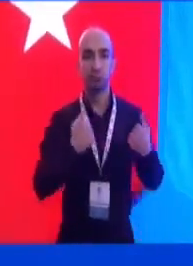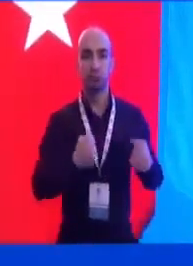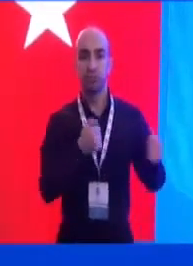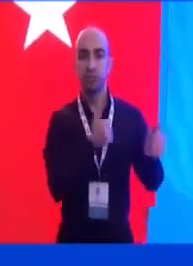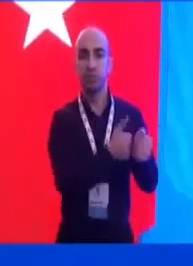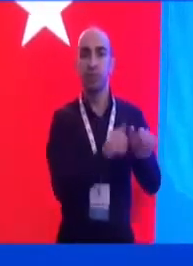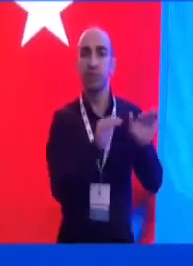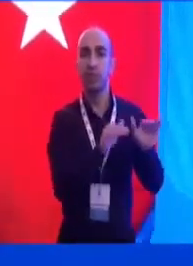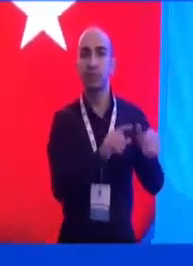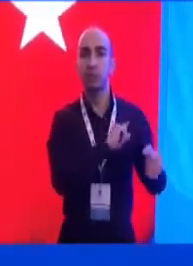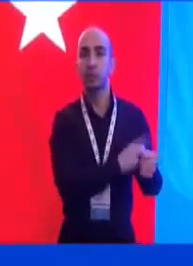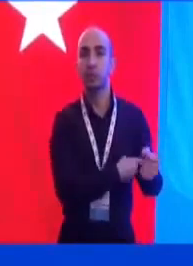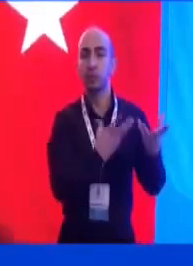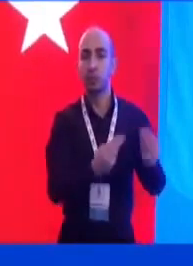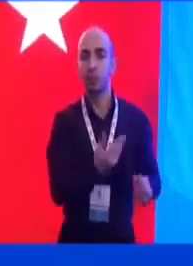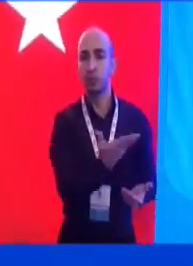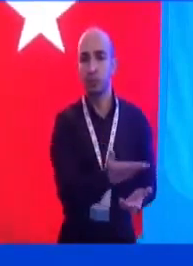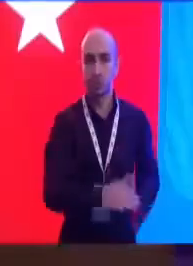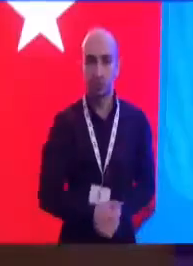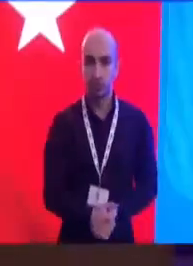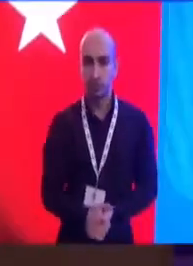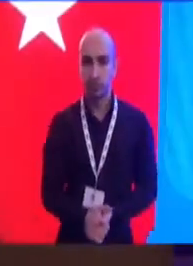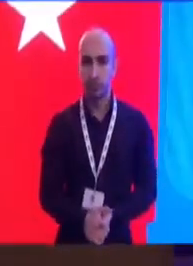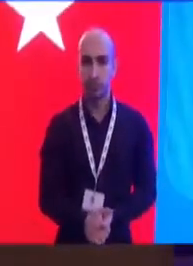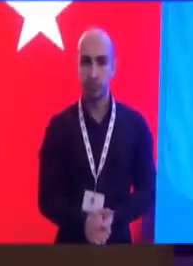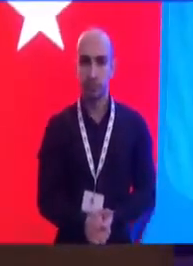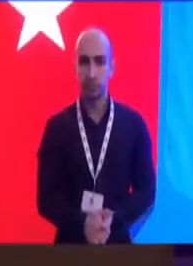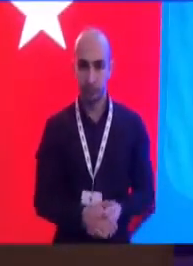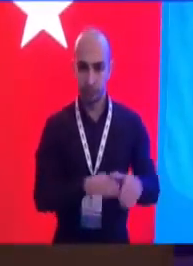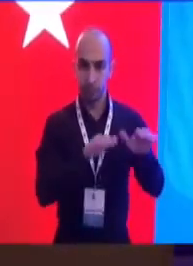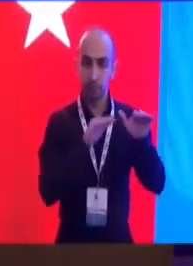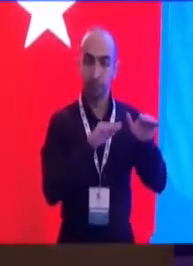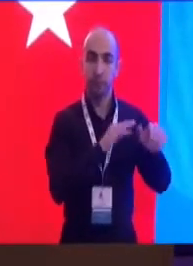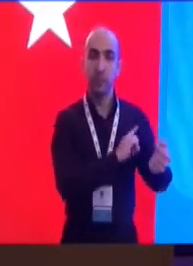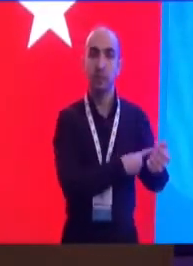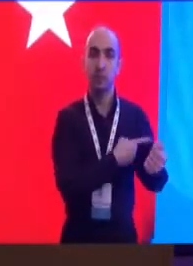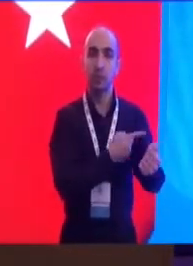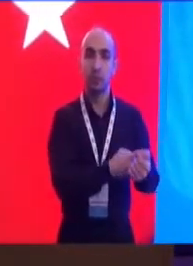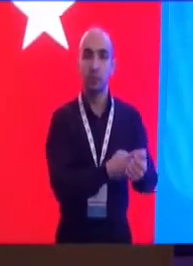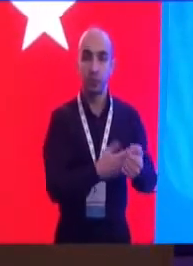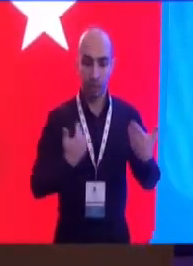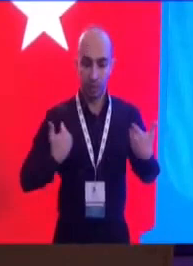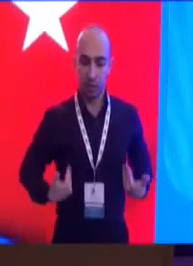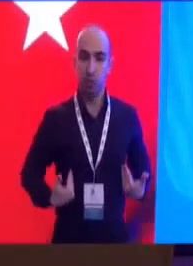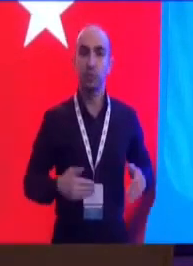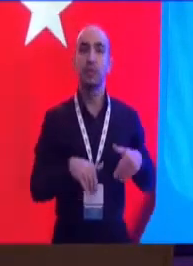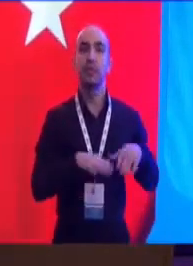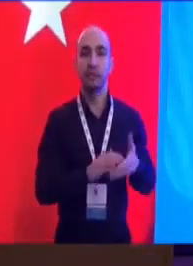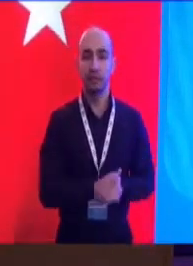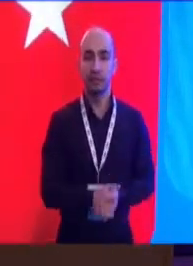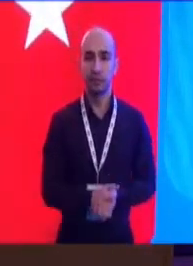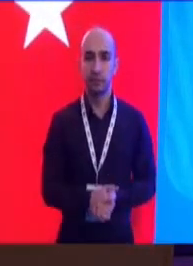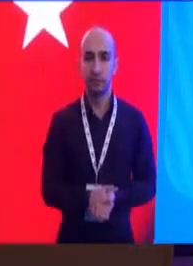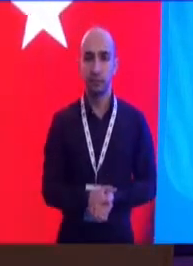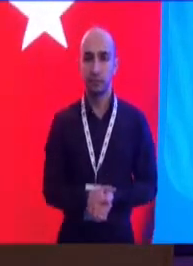olarak anlamlandırılıyor, konumlandırılıyor. Destek gücü. Yani ana gövde değil.